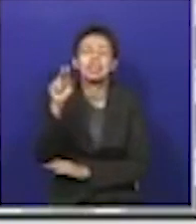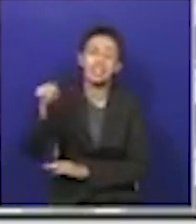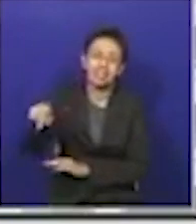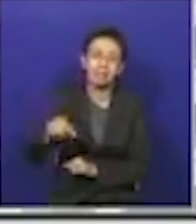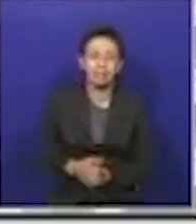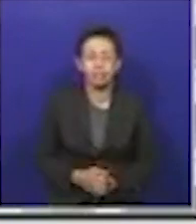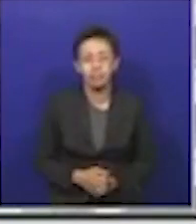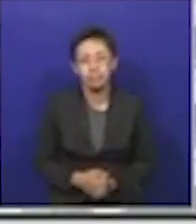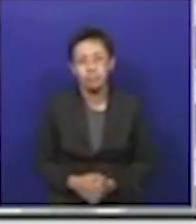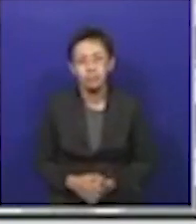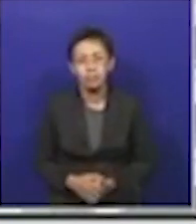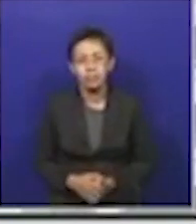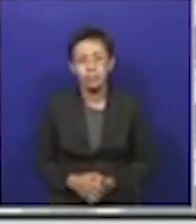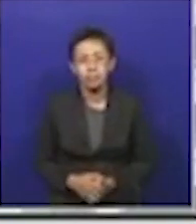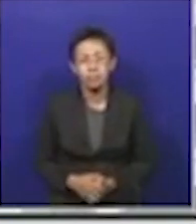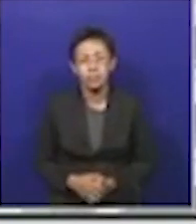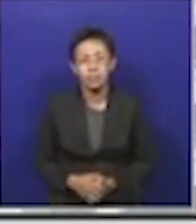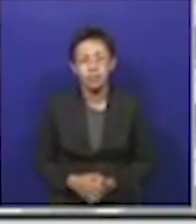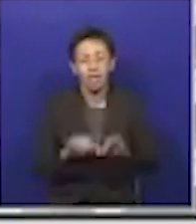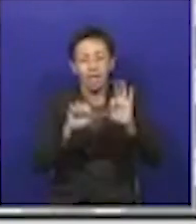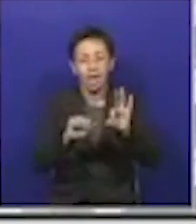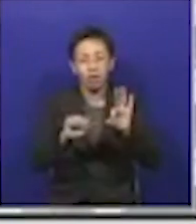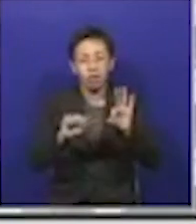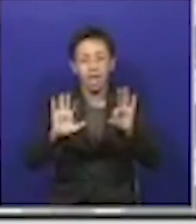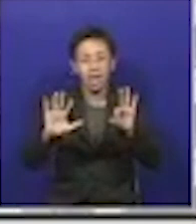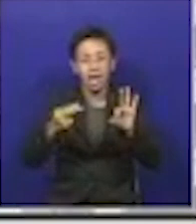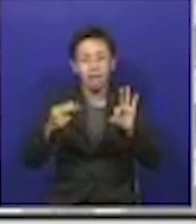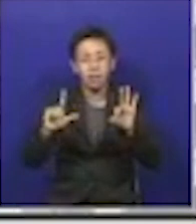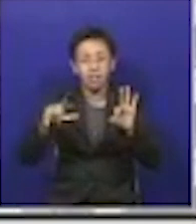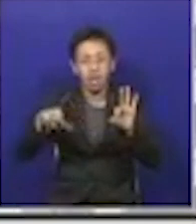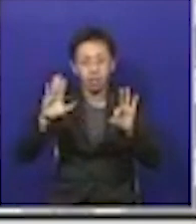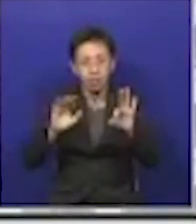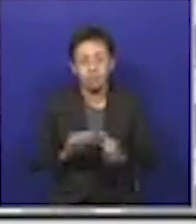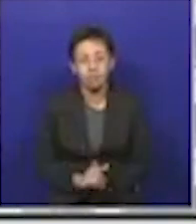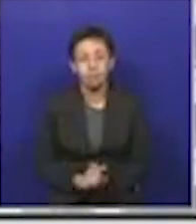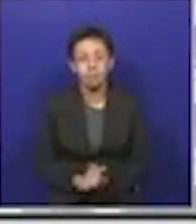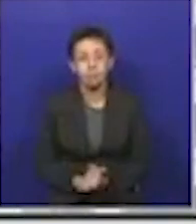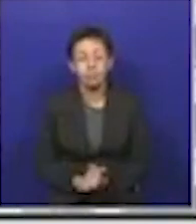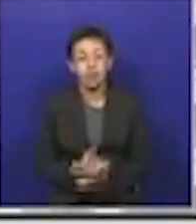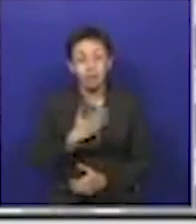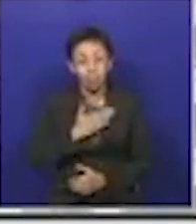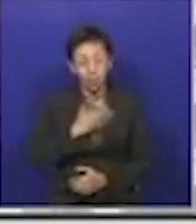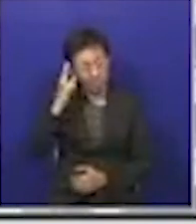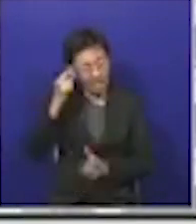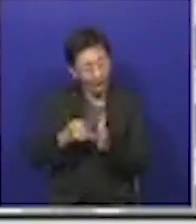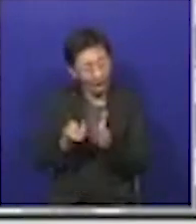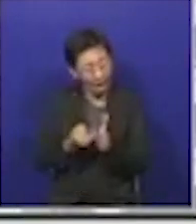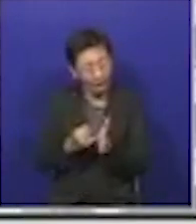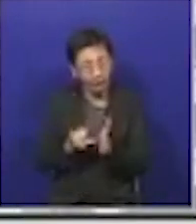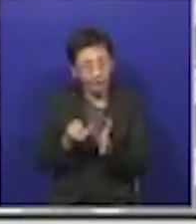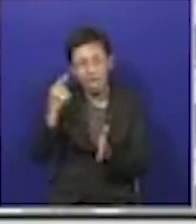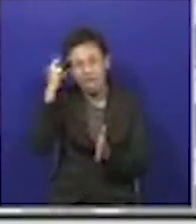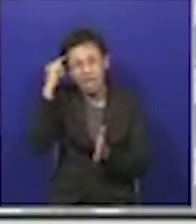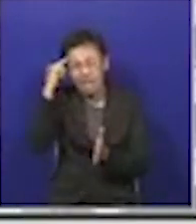เพราะฉะนั้น 950,000 กว่าล้านนะฮะถ้าผมคิดแบบง่ายๆไม่ต้อง